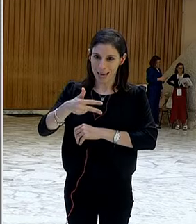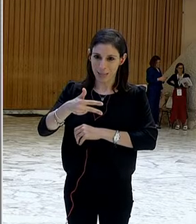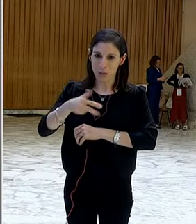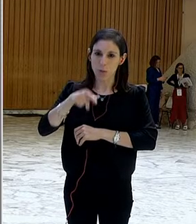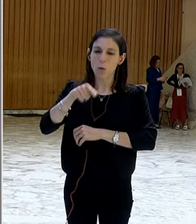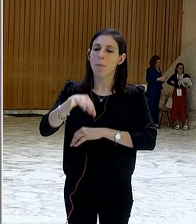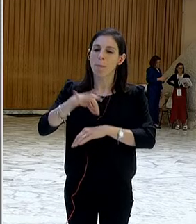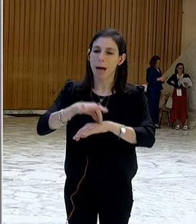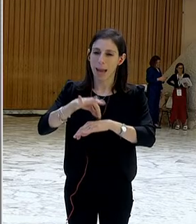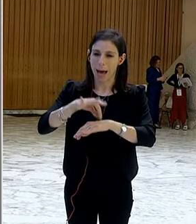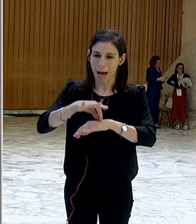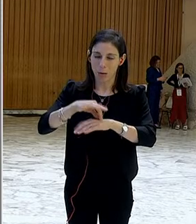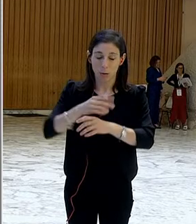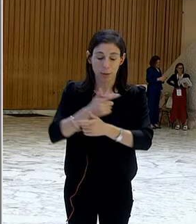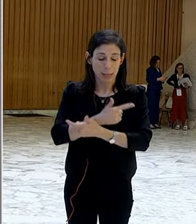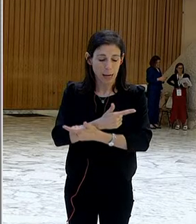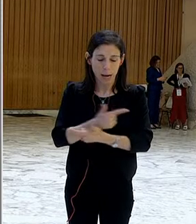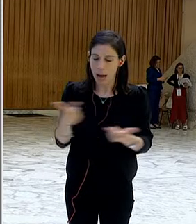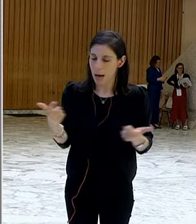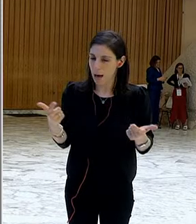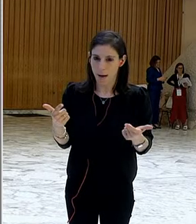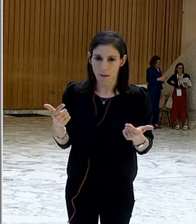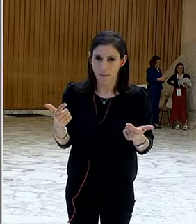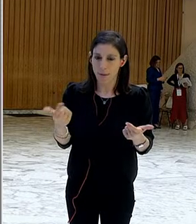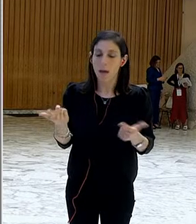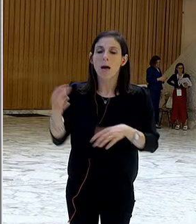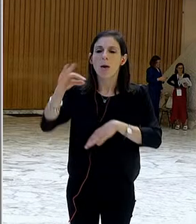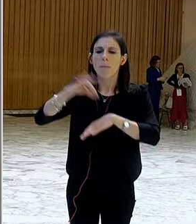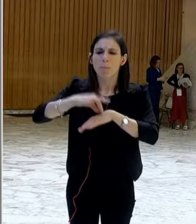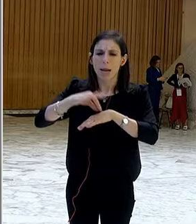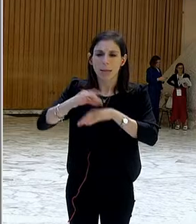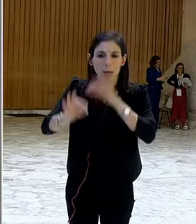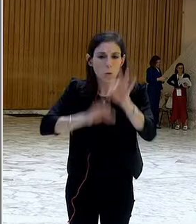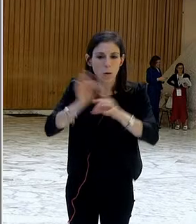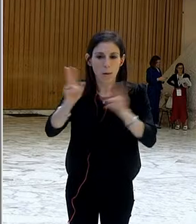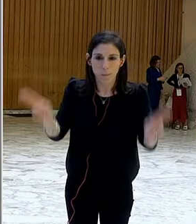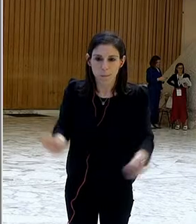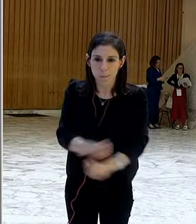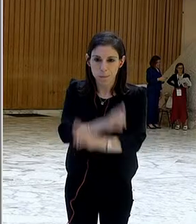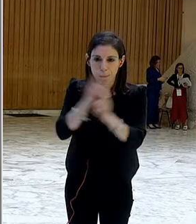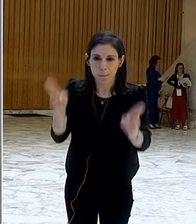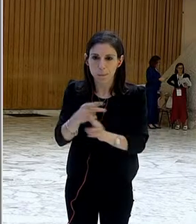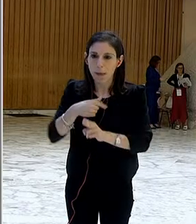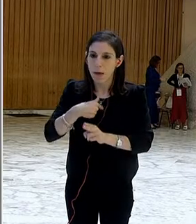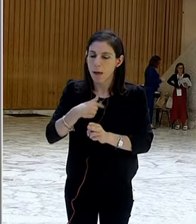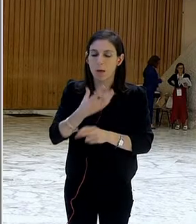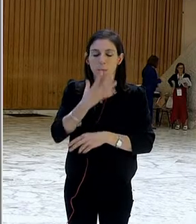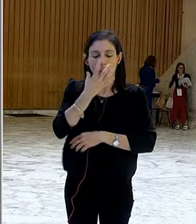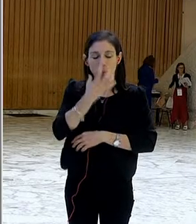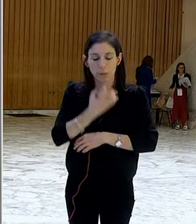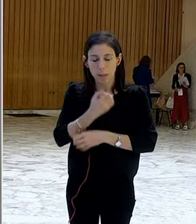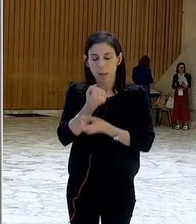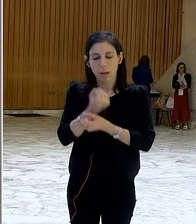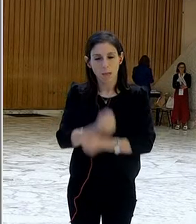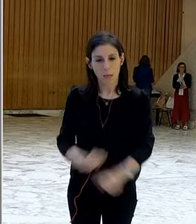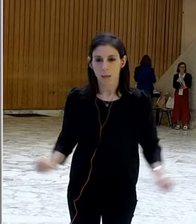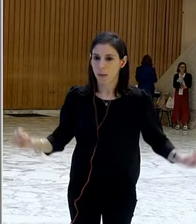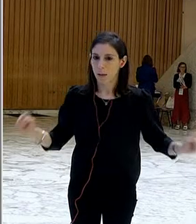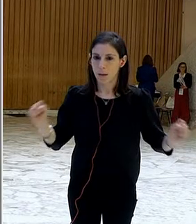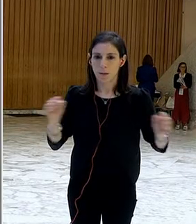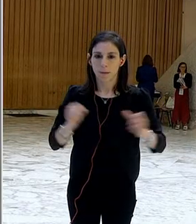très grave qu'on ne pouvait pas soigner. J'étais découragée. Sur le chemin de